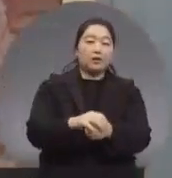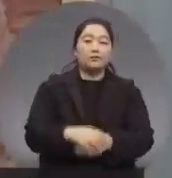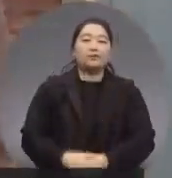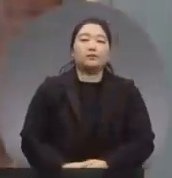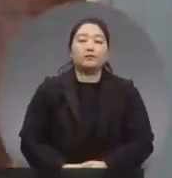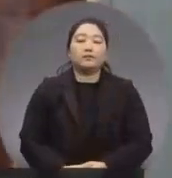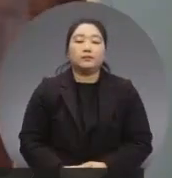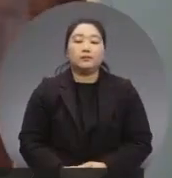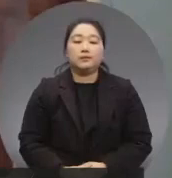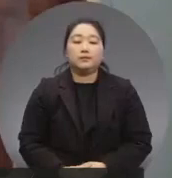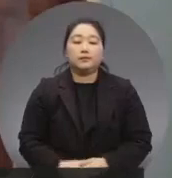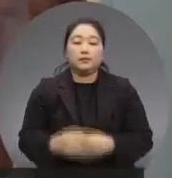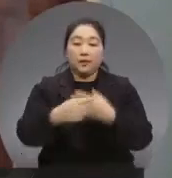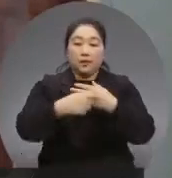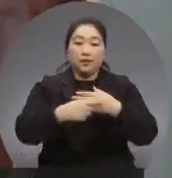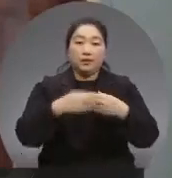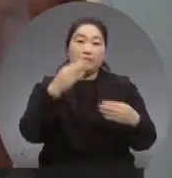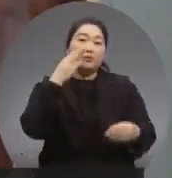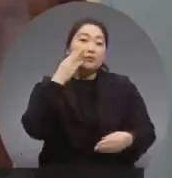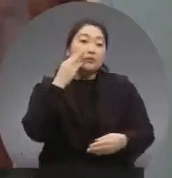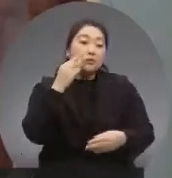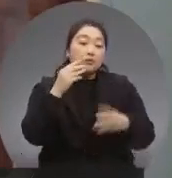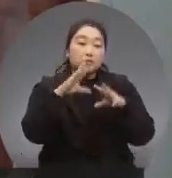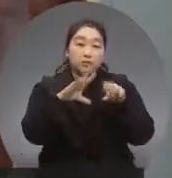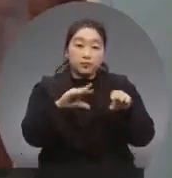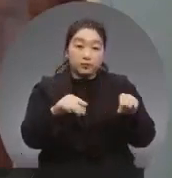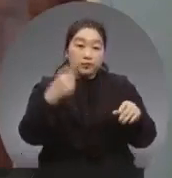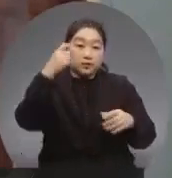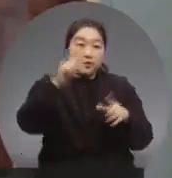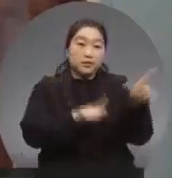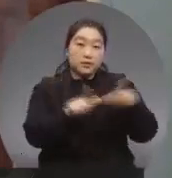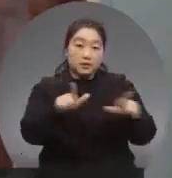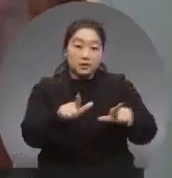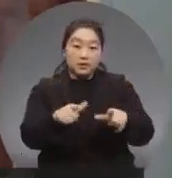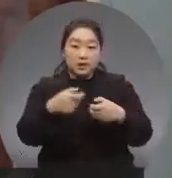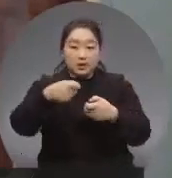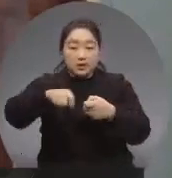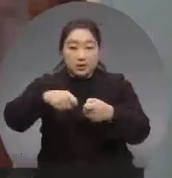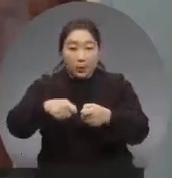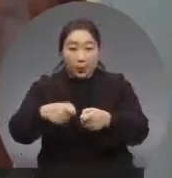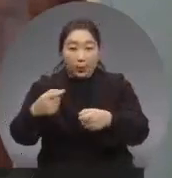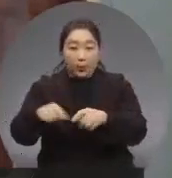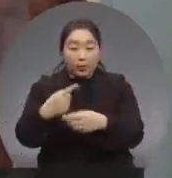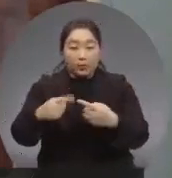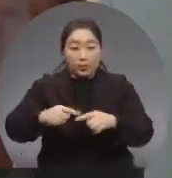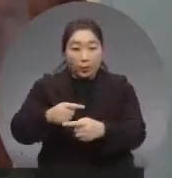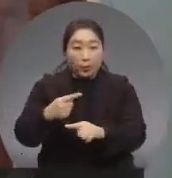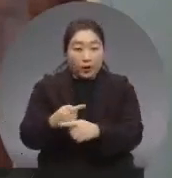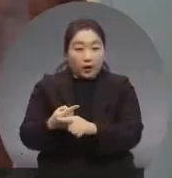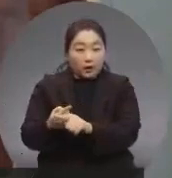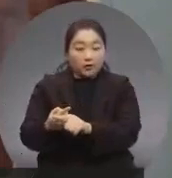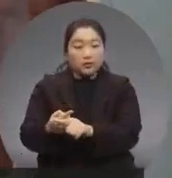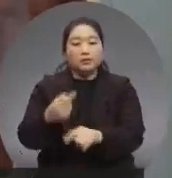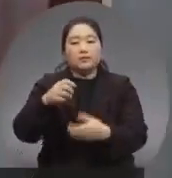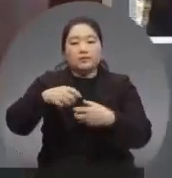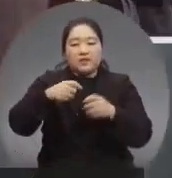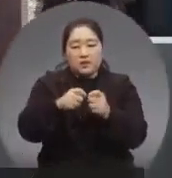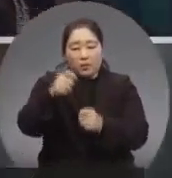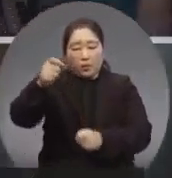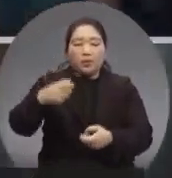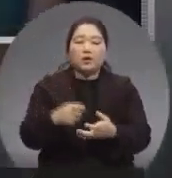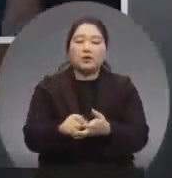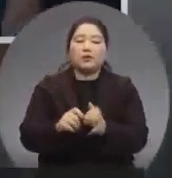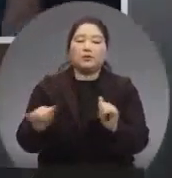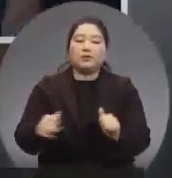작업입니다 겉은 매끄러운 이미지지만 조각가로서 물성을 대하는 긴 수공 작업이 녹아 있는 겁니다